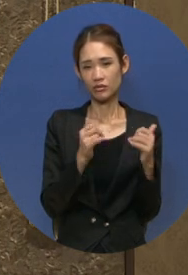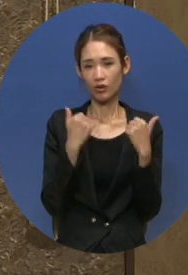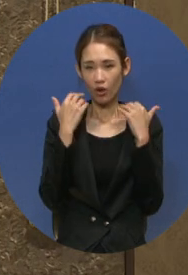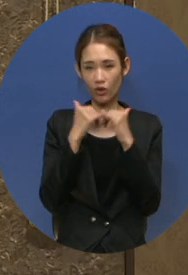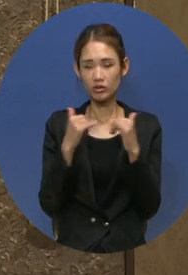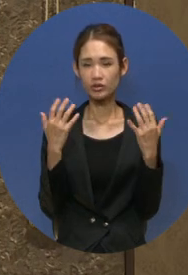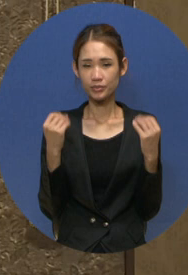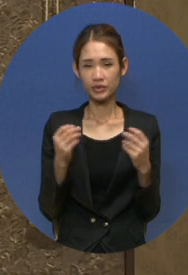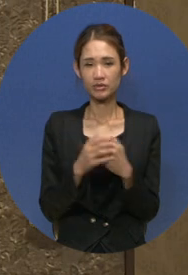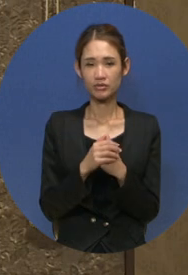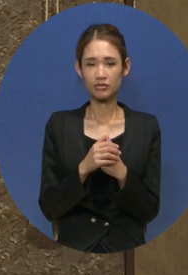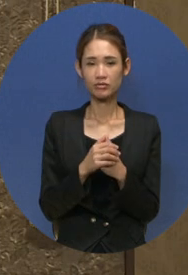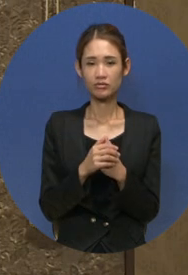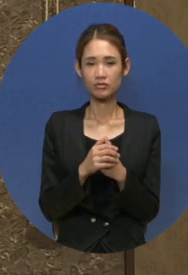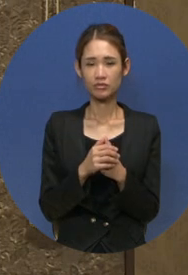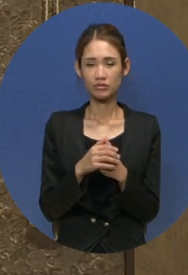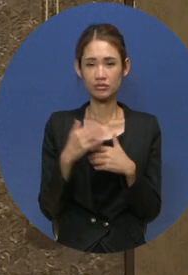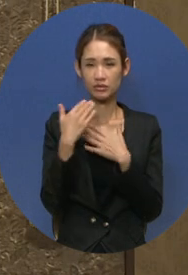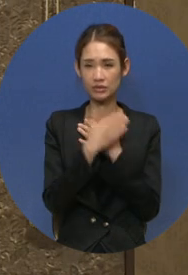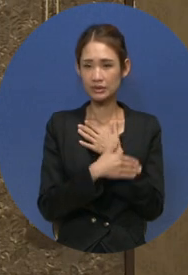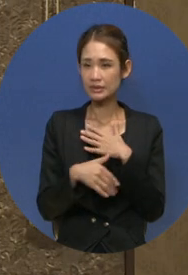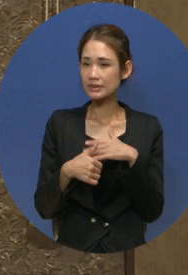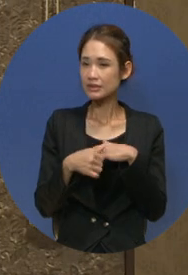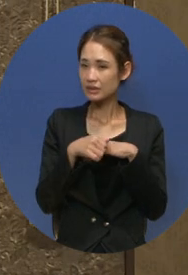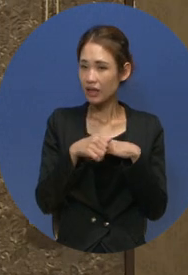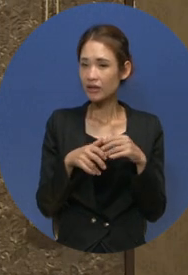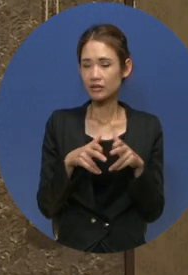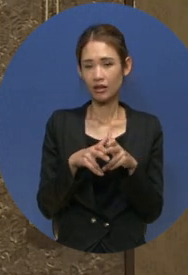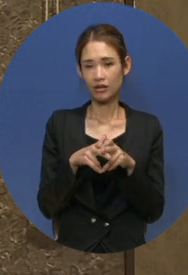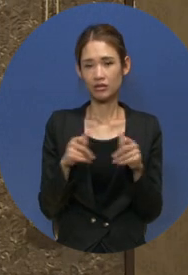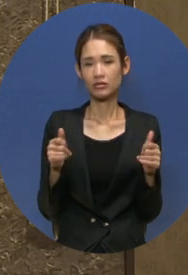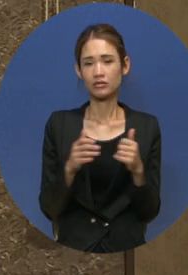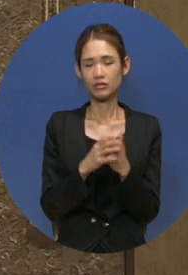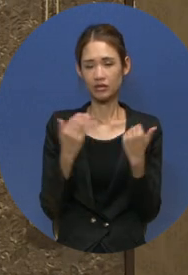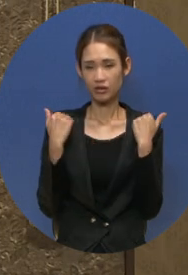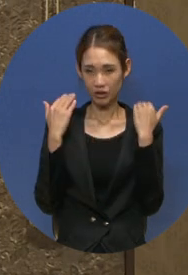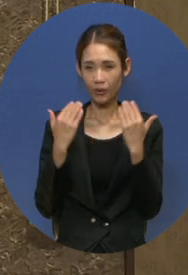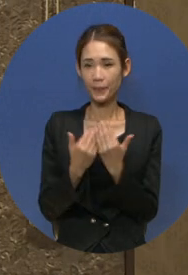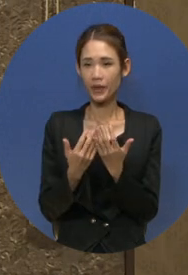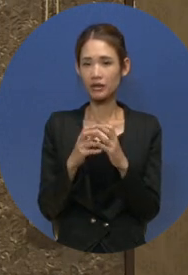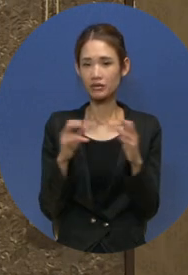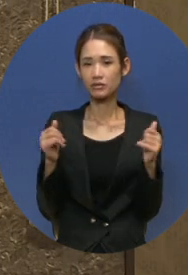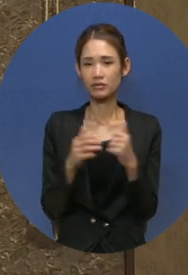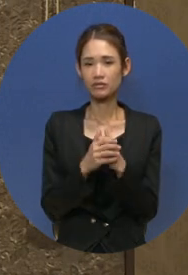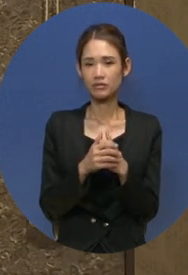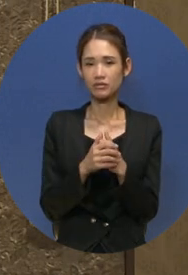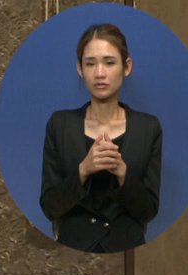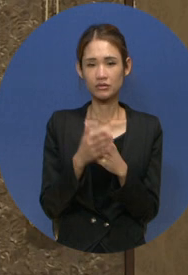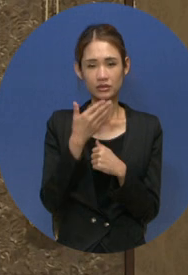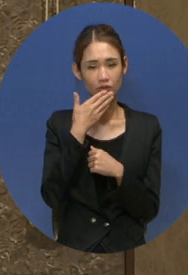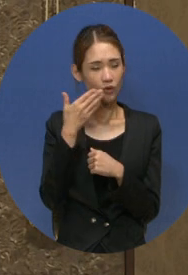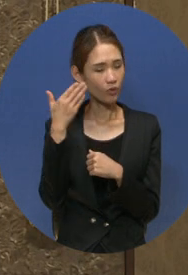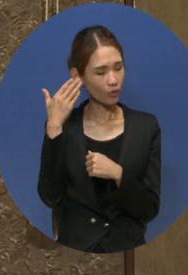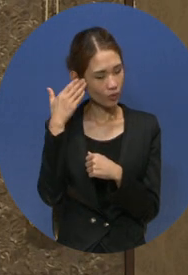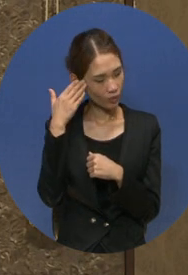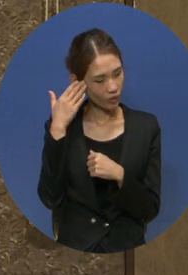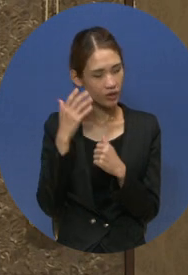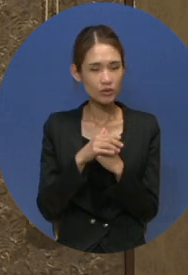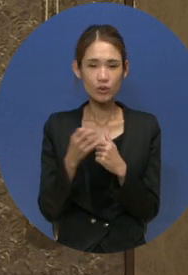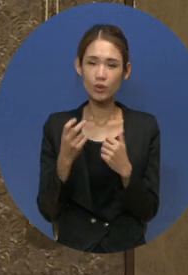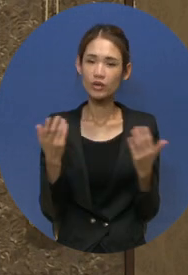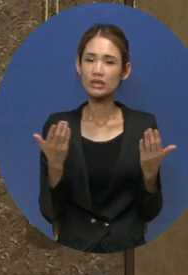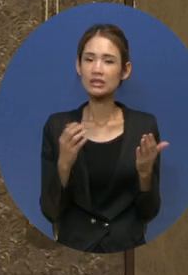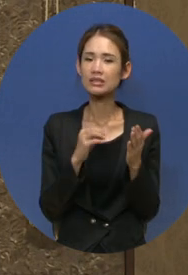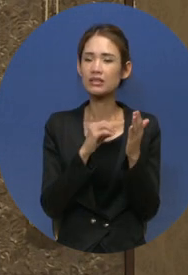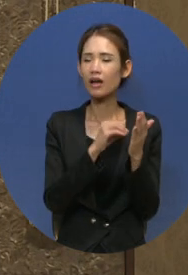굉장히 많고요. 근데 이제 그런 지체 장애인 분들, 발달 장애인뿐 아니라 지체 장애인 분들, 청각 장애인 분들, 뭐 그런